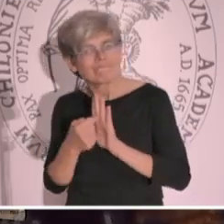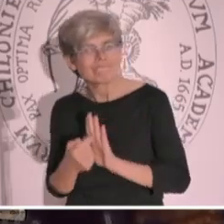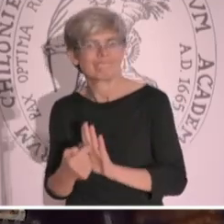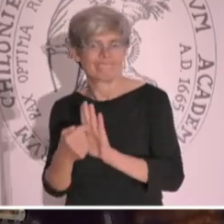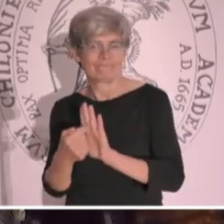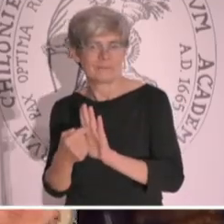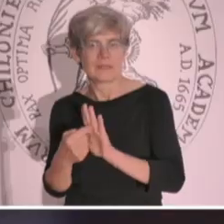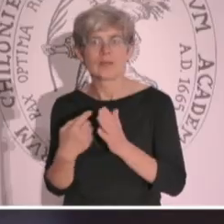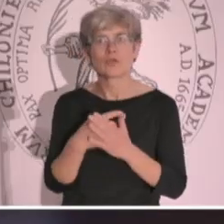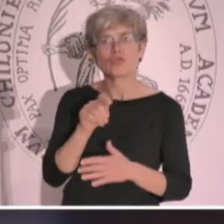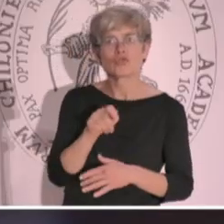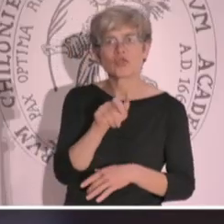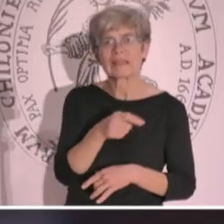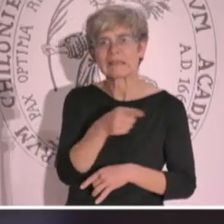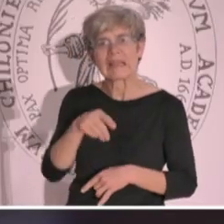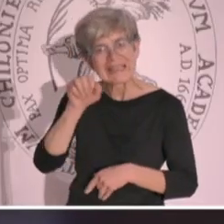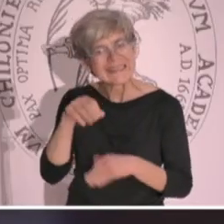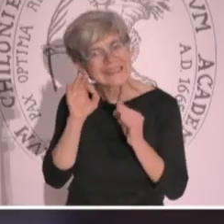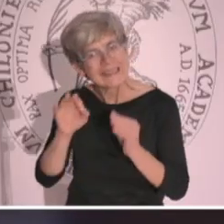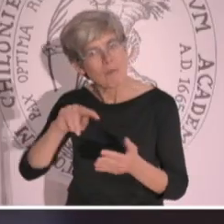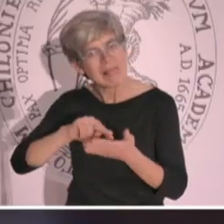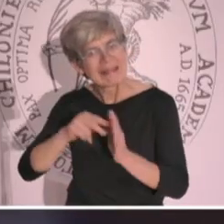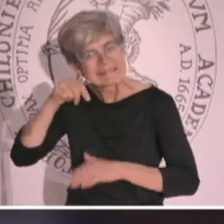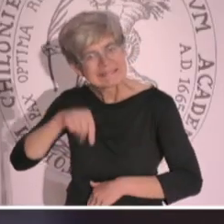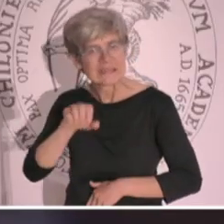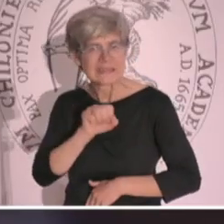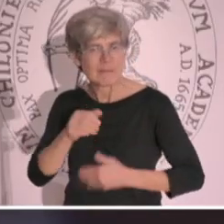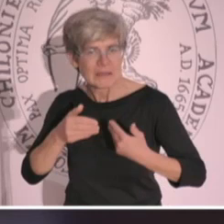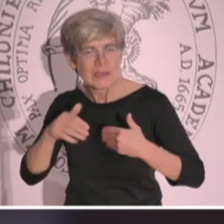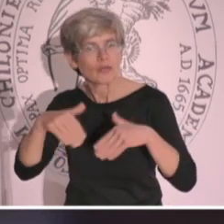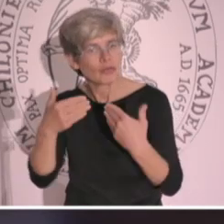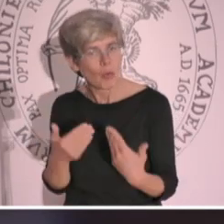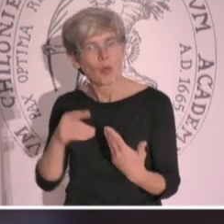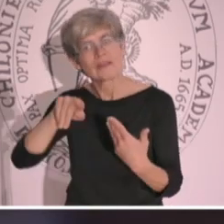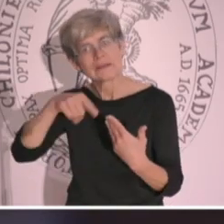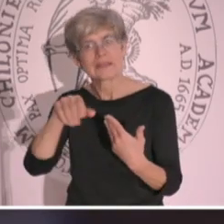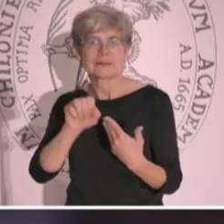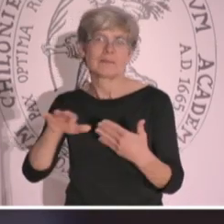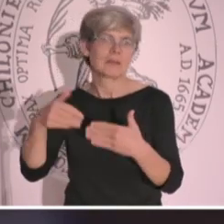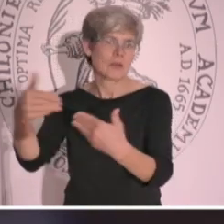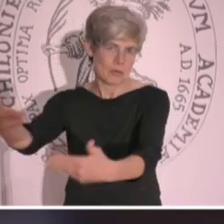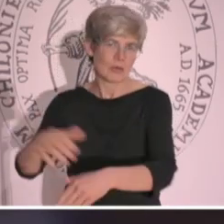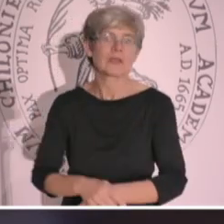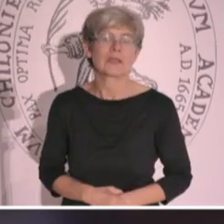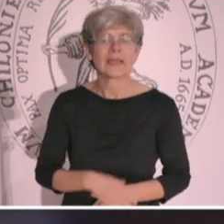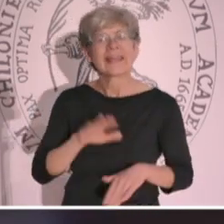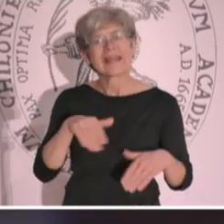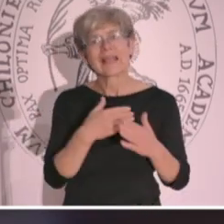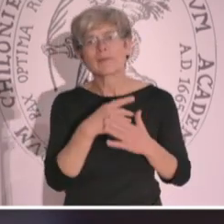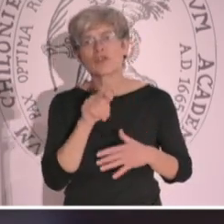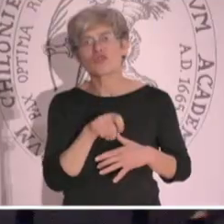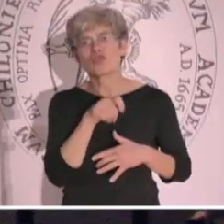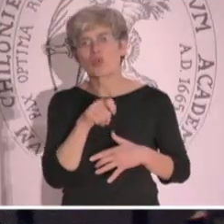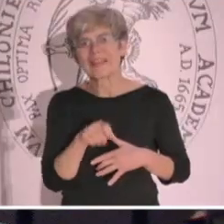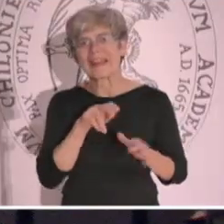die Studierenden wirklich planen können, was ist in diesem Semester dran, was im nächsten und so weiter. Dann gab es das